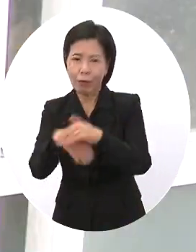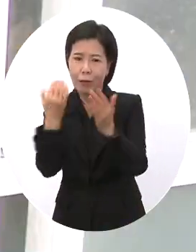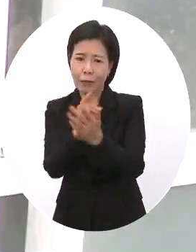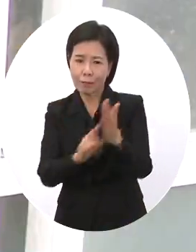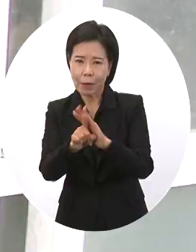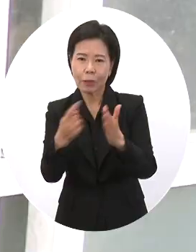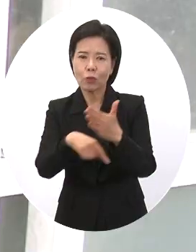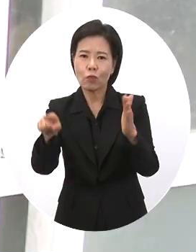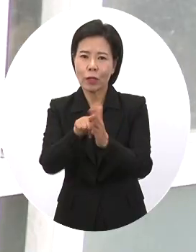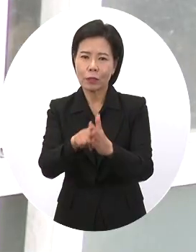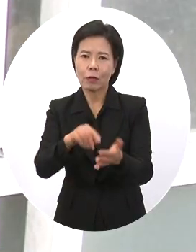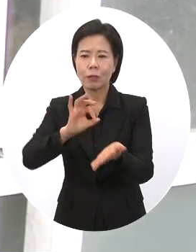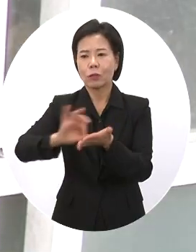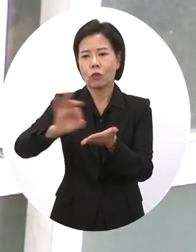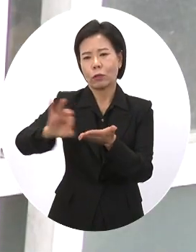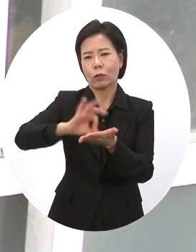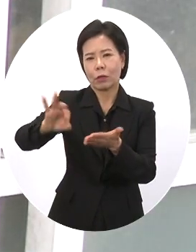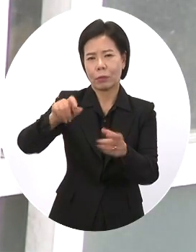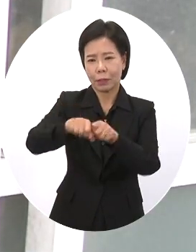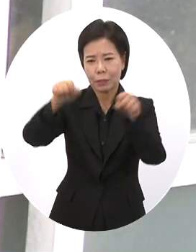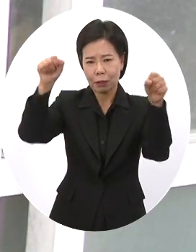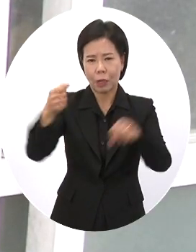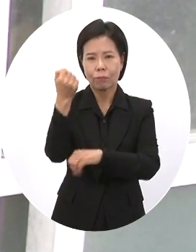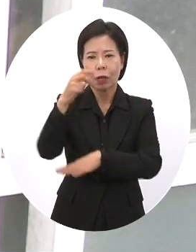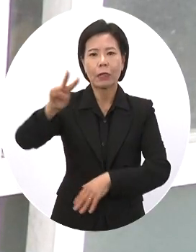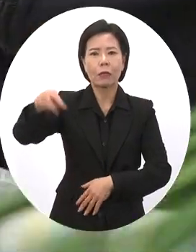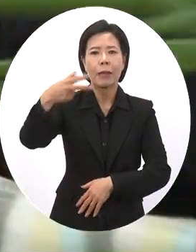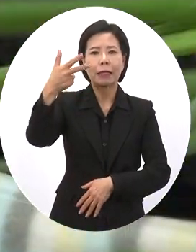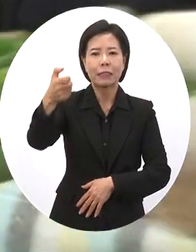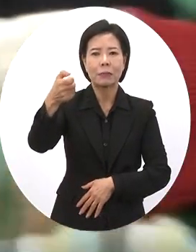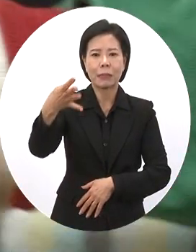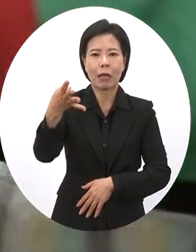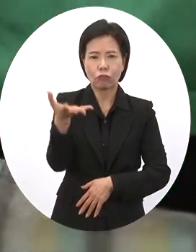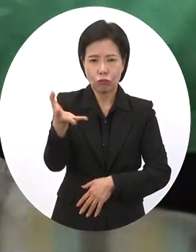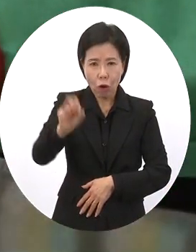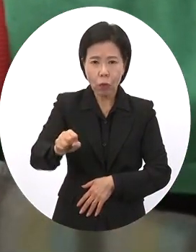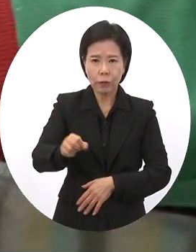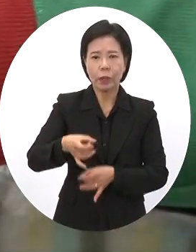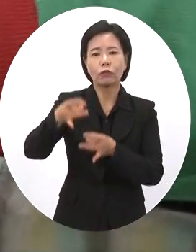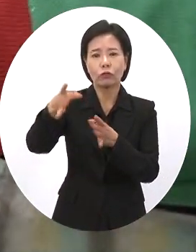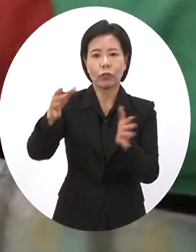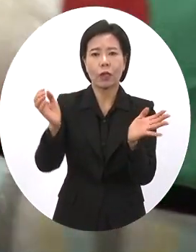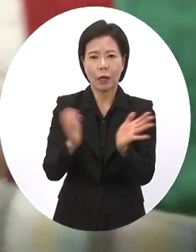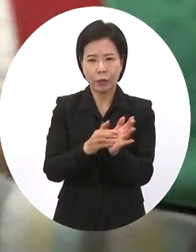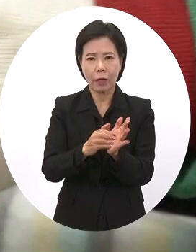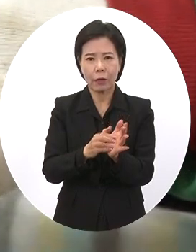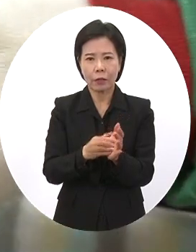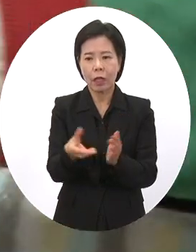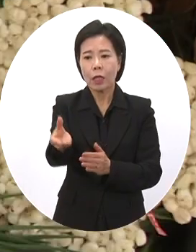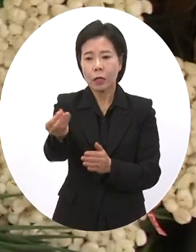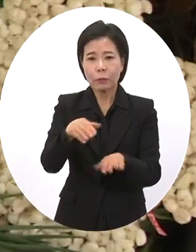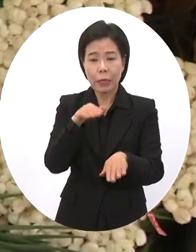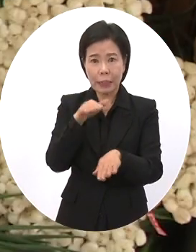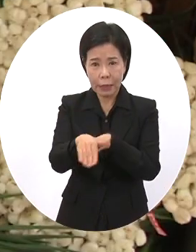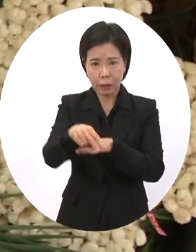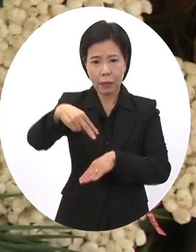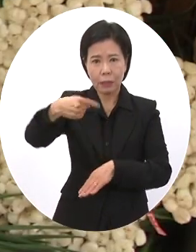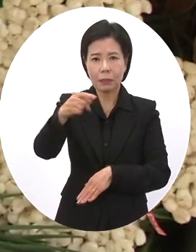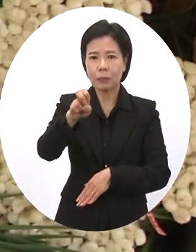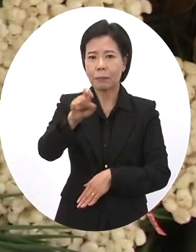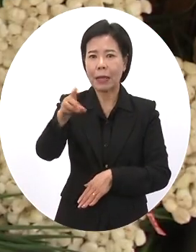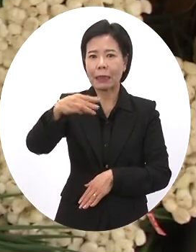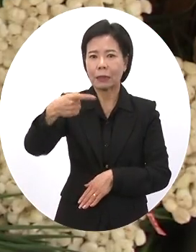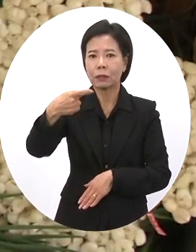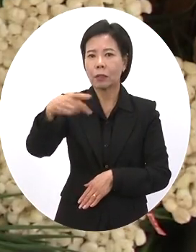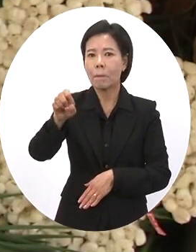위해서는 기획 생산 소비 체계 구축에 284억 원을 투자하는데요. 지역 특화 임대형 스마트팜